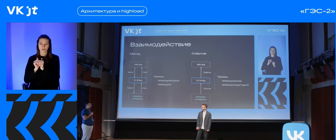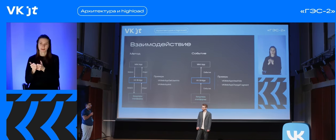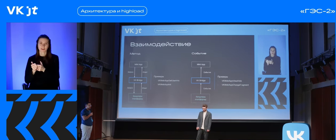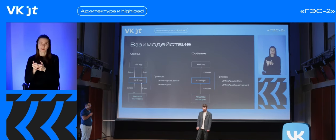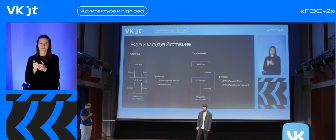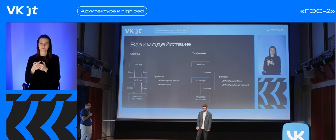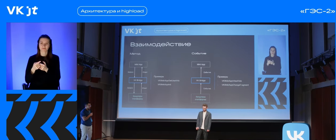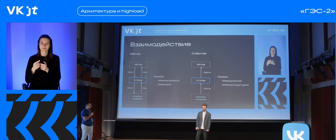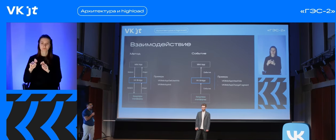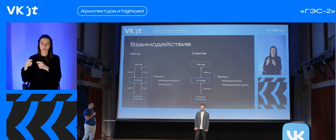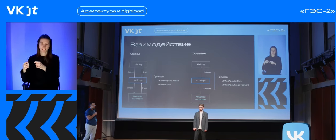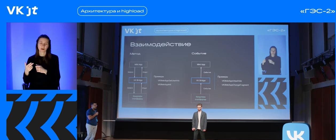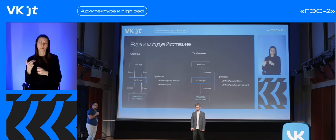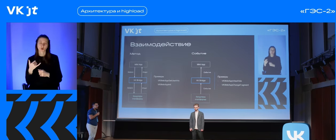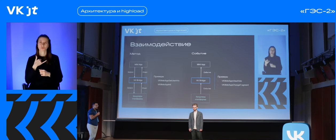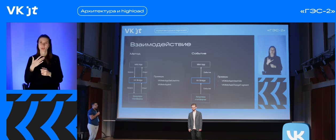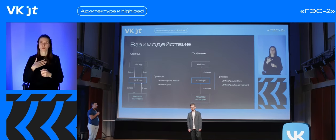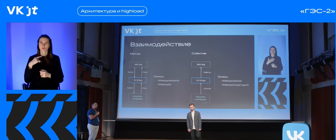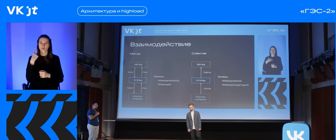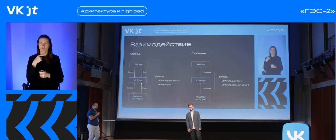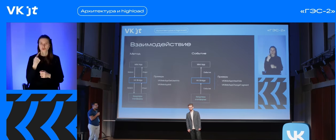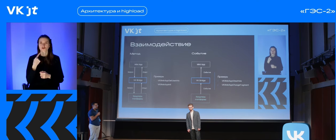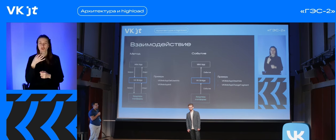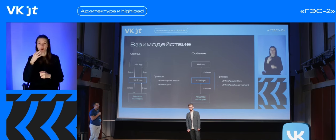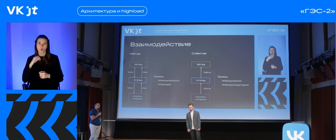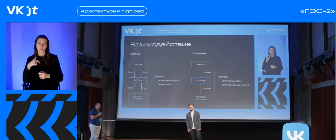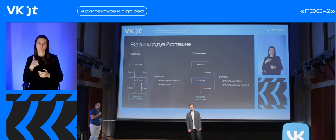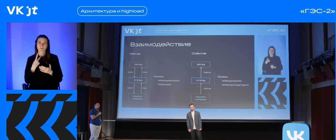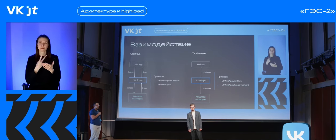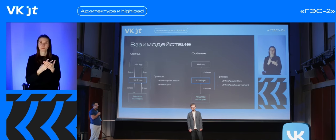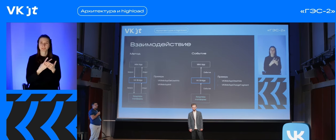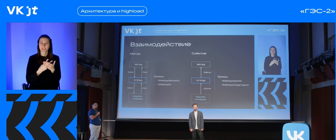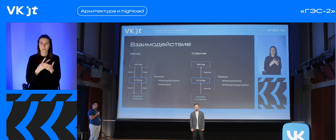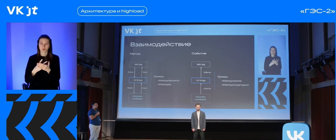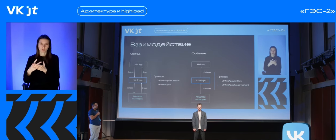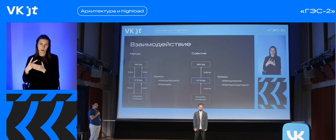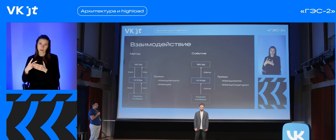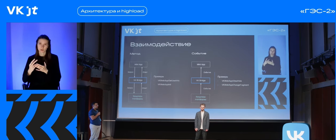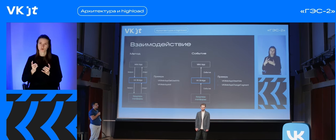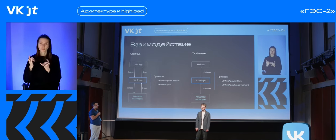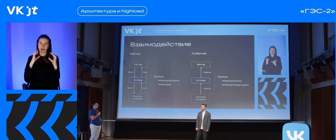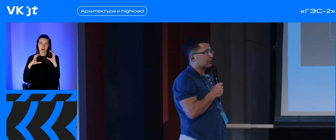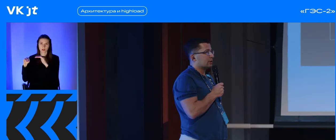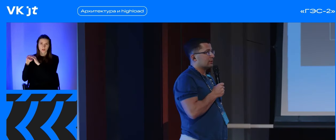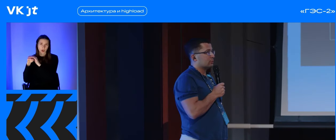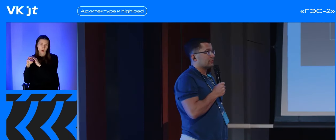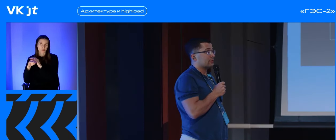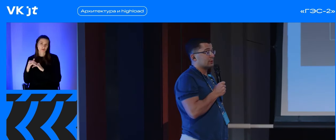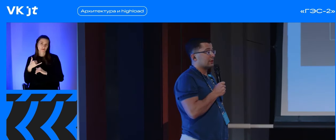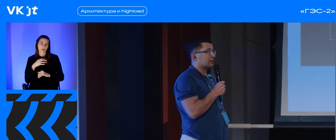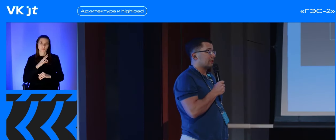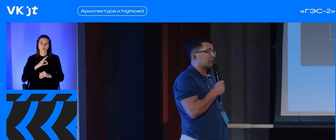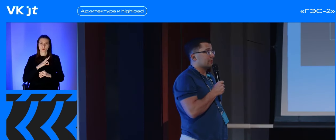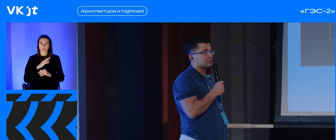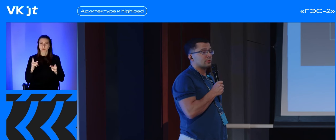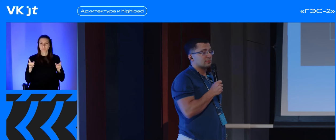я однажды воспользовался мини-апсами, мы делали демонстрацию для клауда, предельно позитивный. Ребята вносят